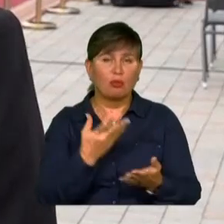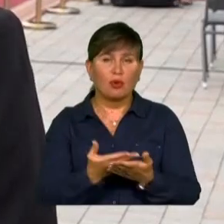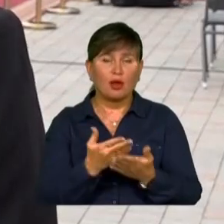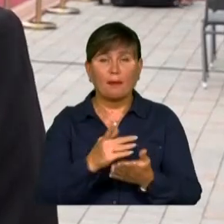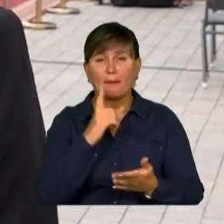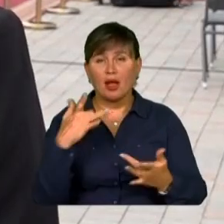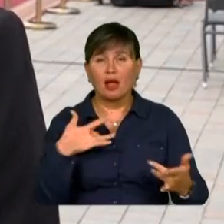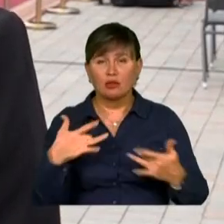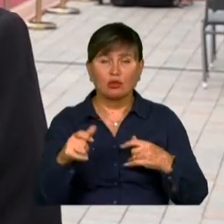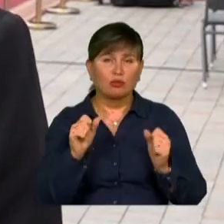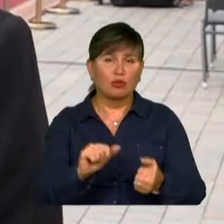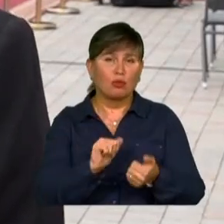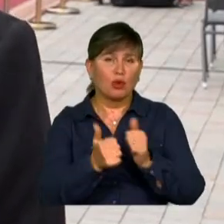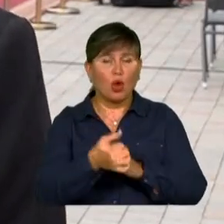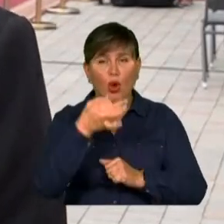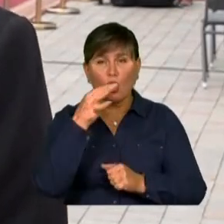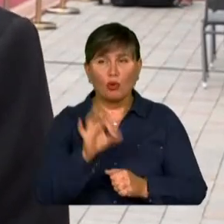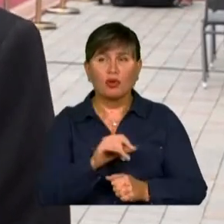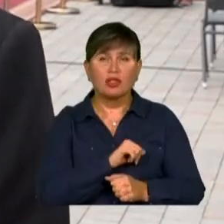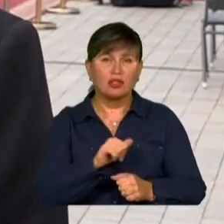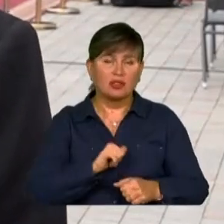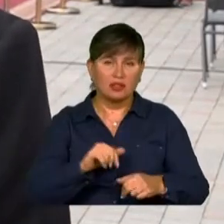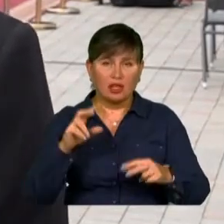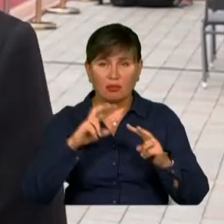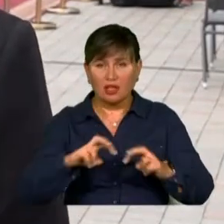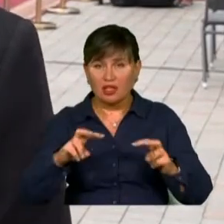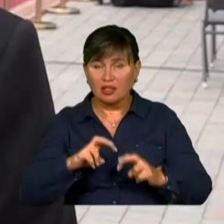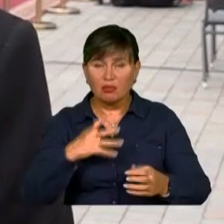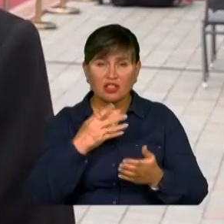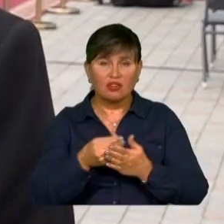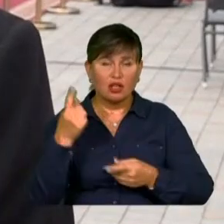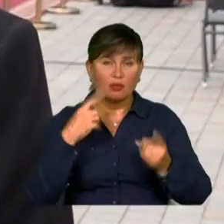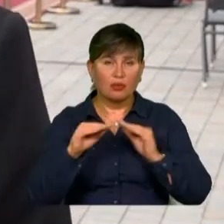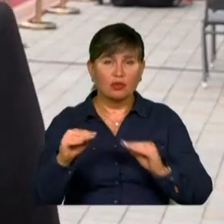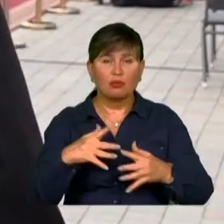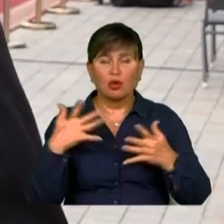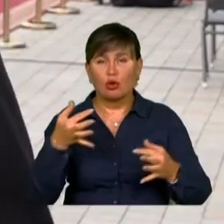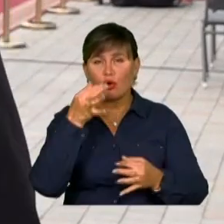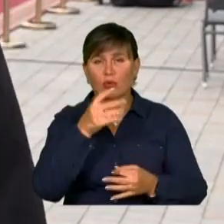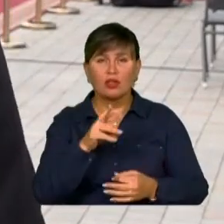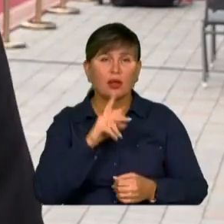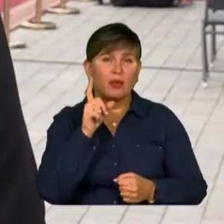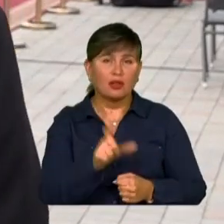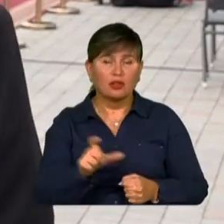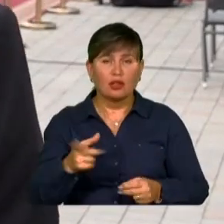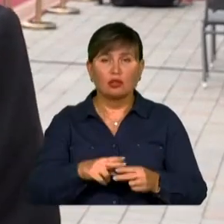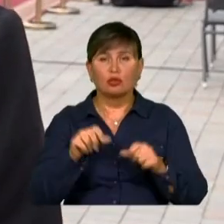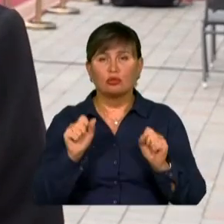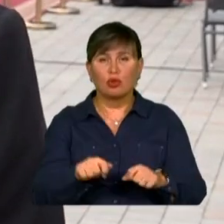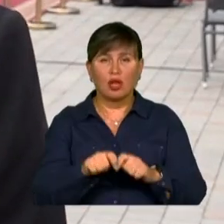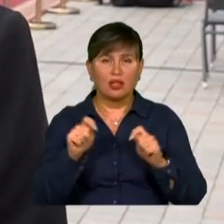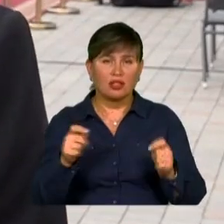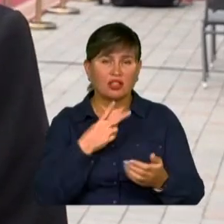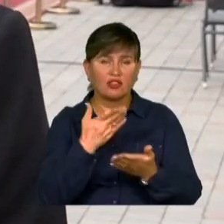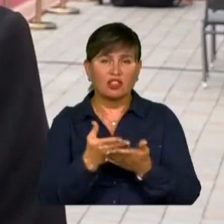Молодые актеры смогут обменяться опытом и сами разобрать свои постановки. Это большой опыт для молодых критиков, которые смогут открыто